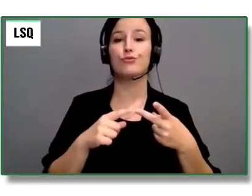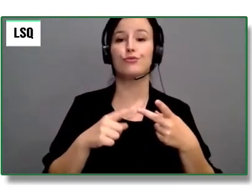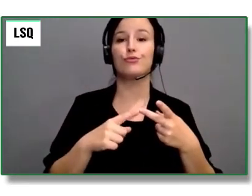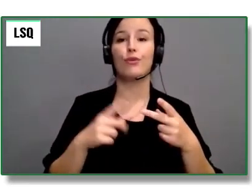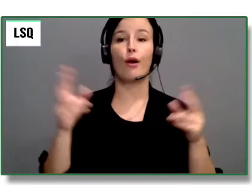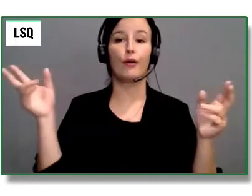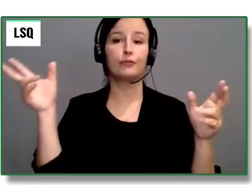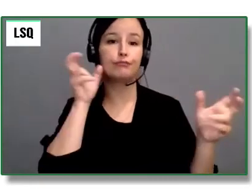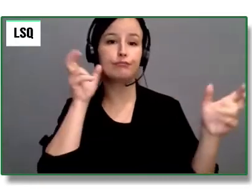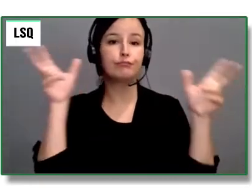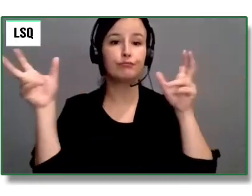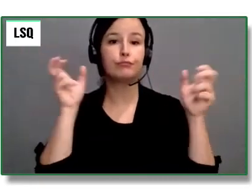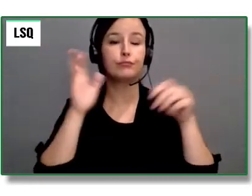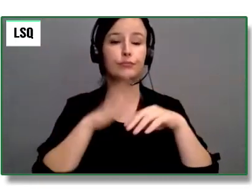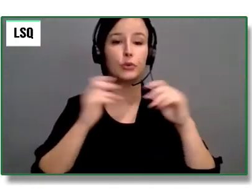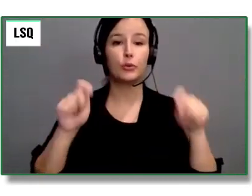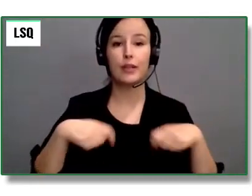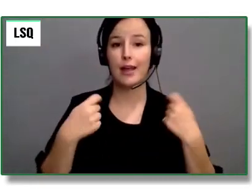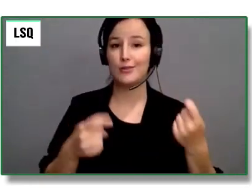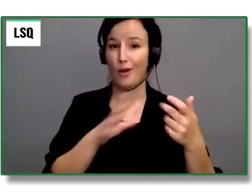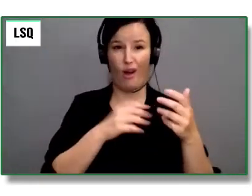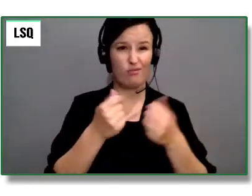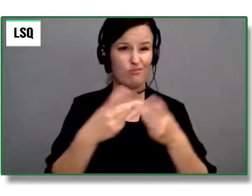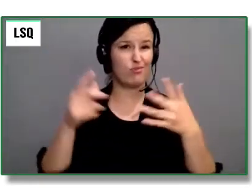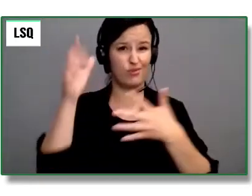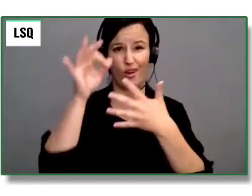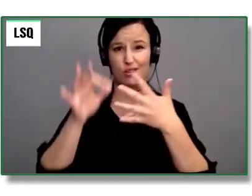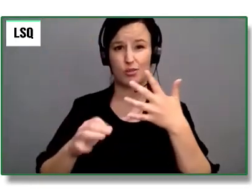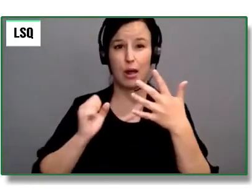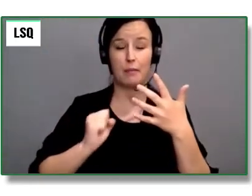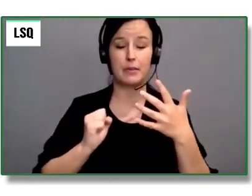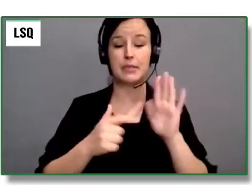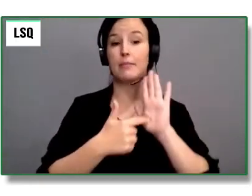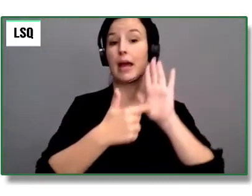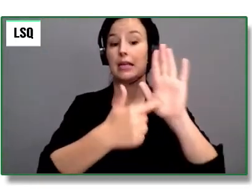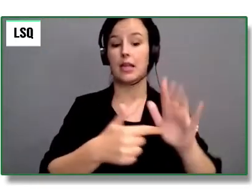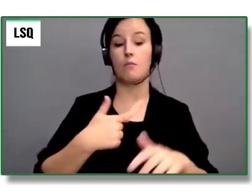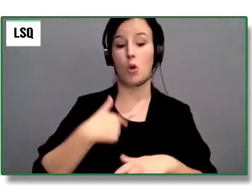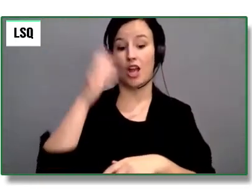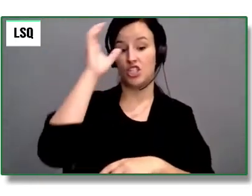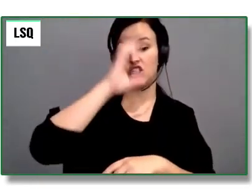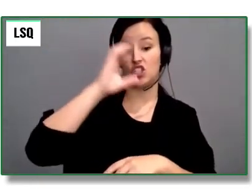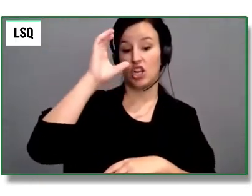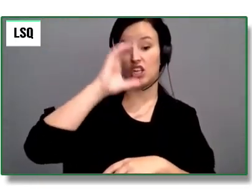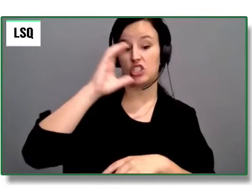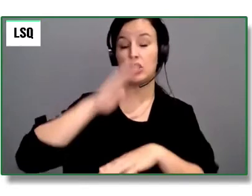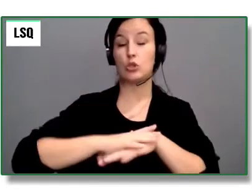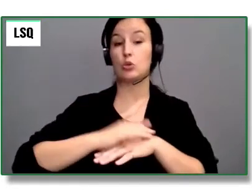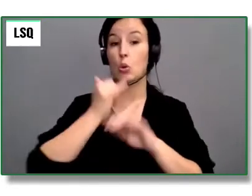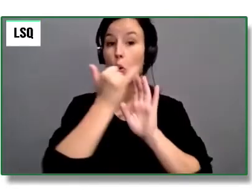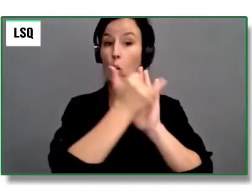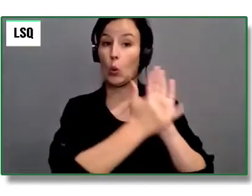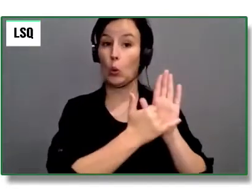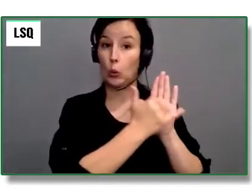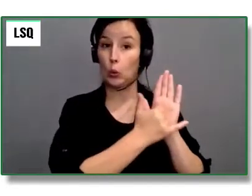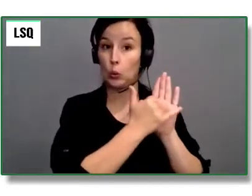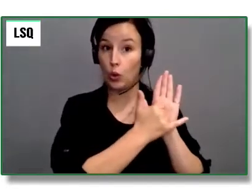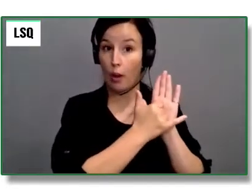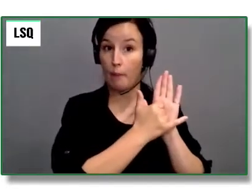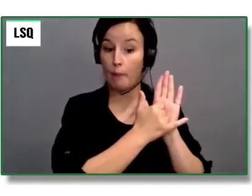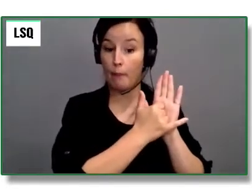nature, vous trouvez beaucoup d'options. Un exemple, j'ai cherché ici sur la page recherche de